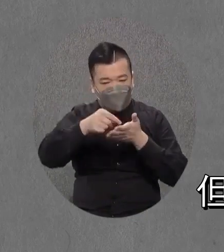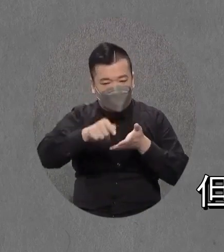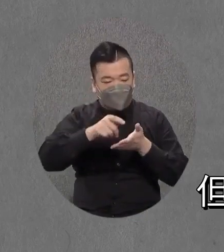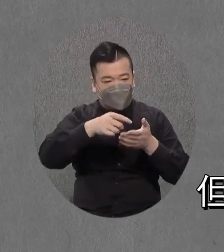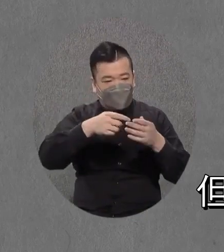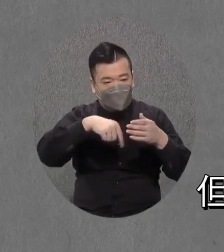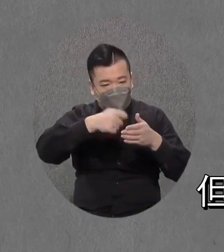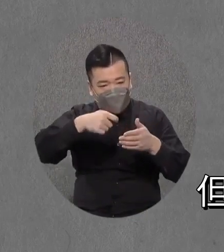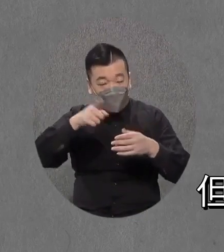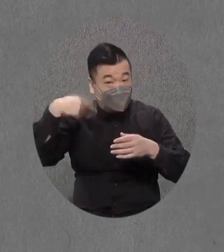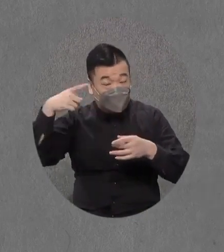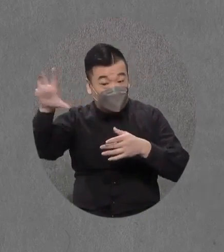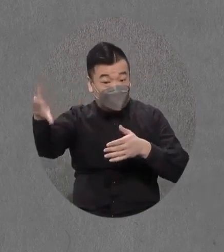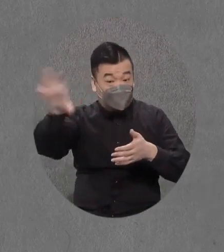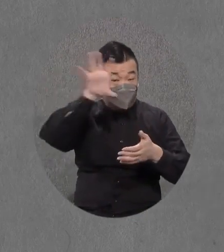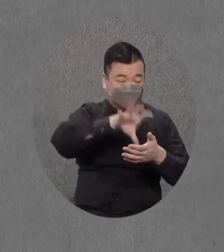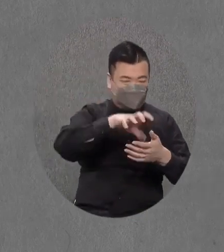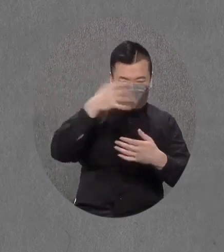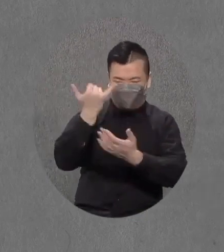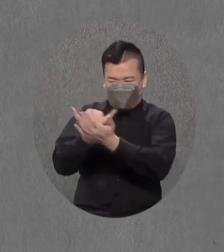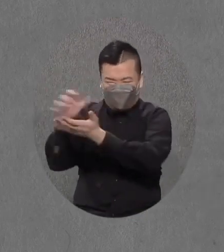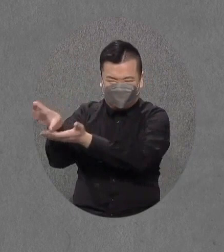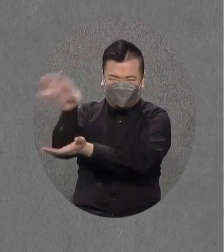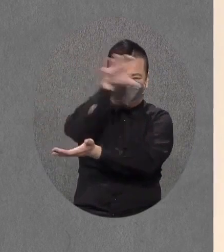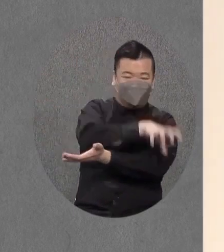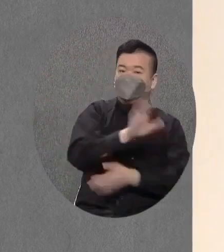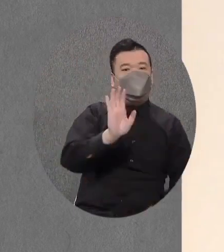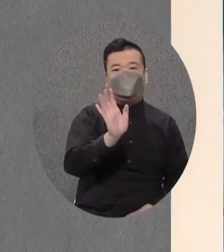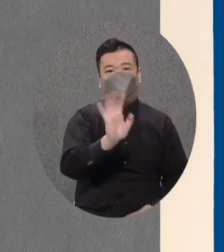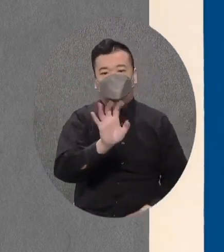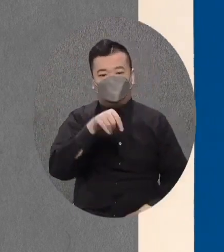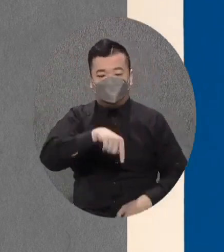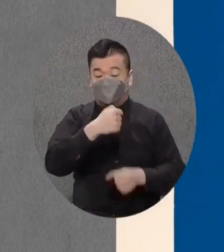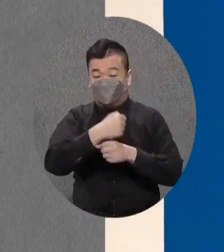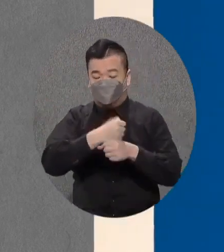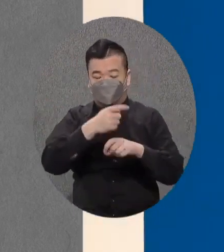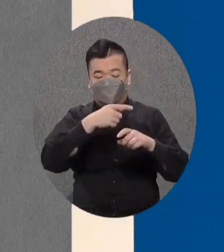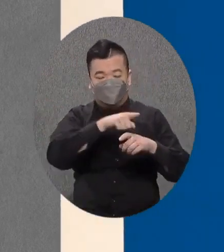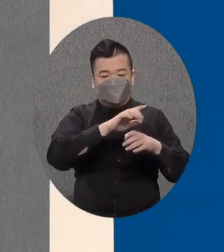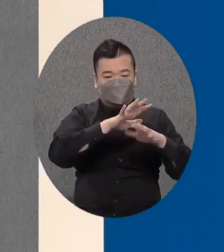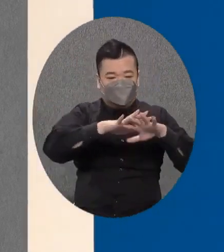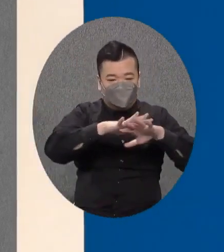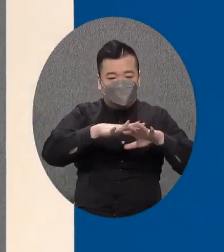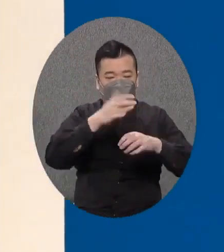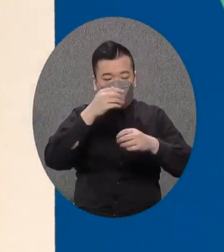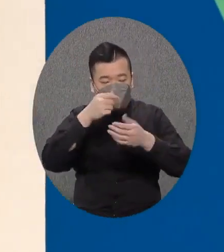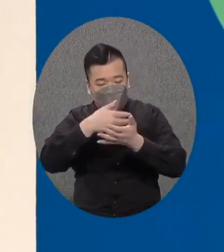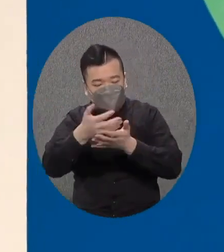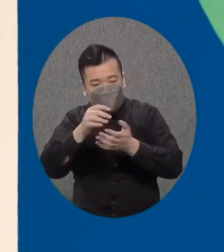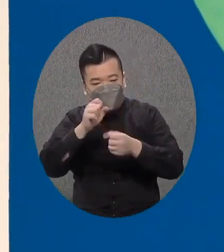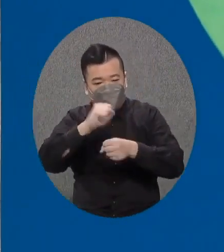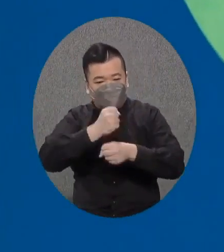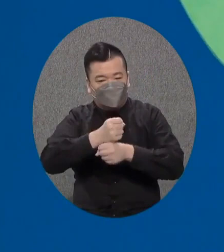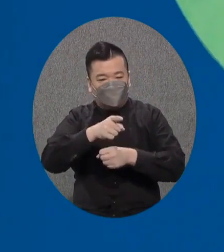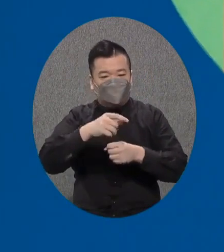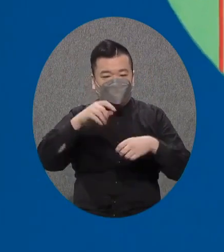將美國這一套版畫硬生生地搬回來香港的，他做的版畫多數是以絲網為主，但是亦都加入了很多